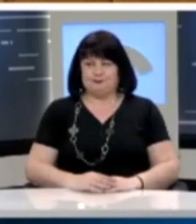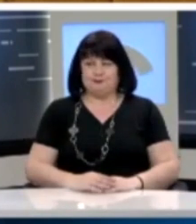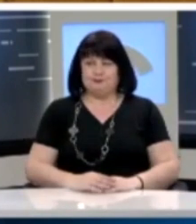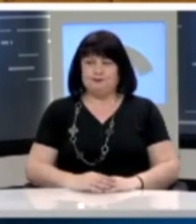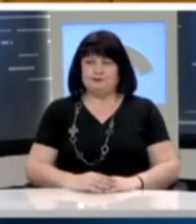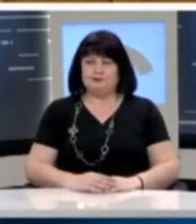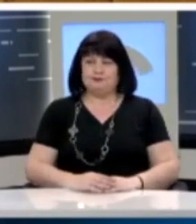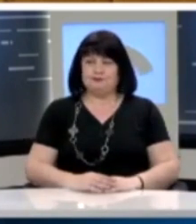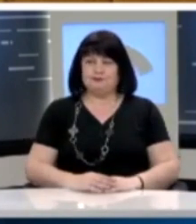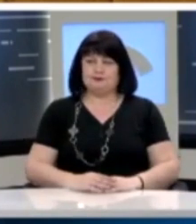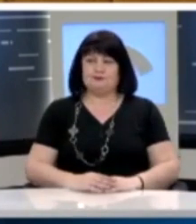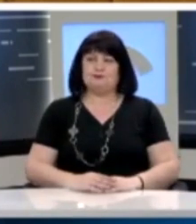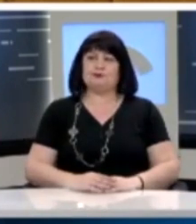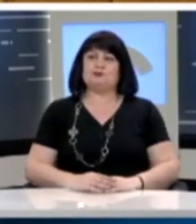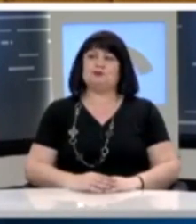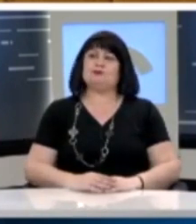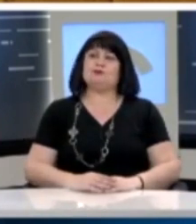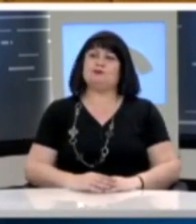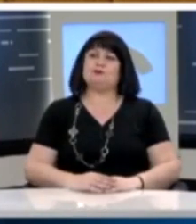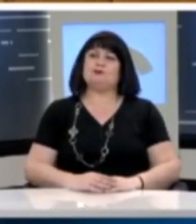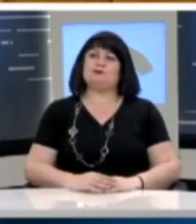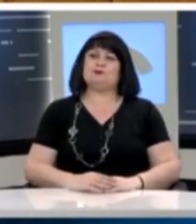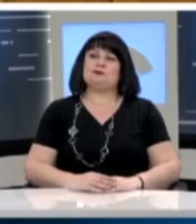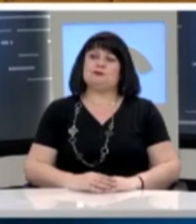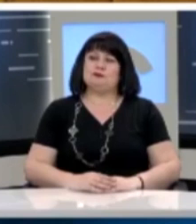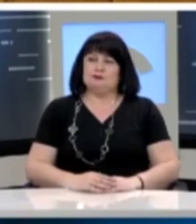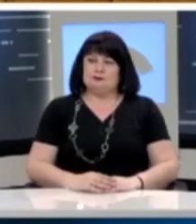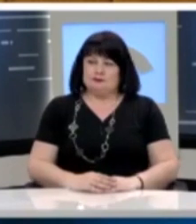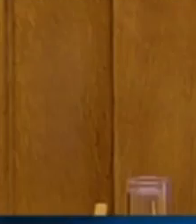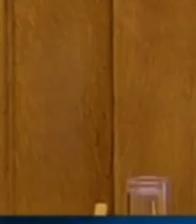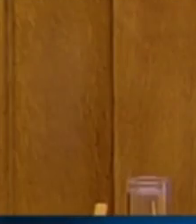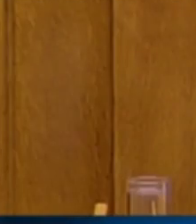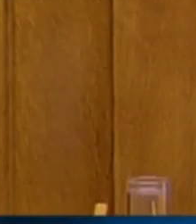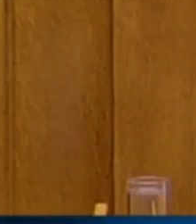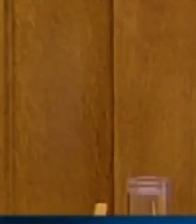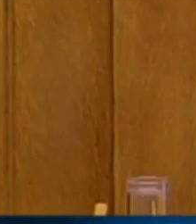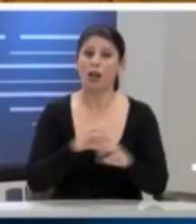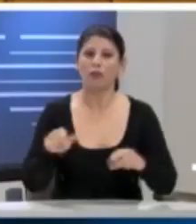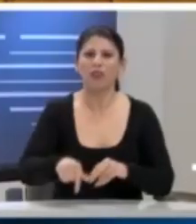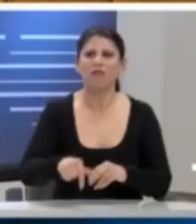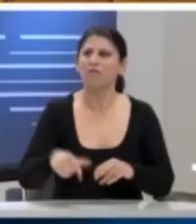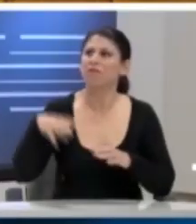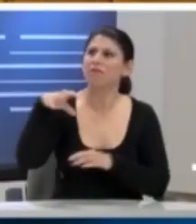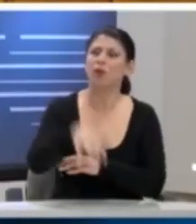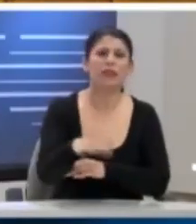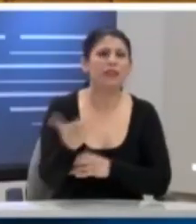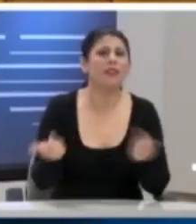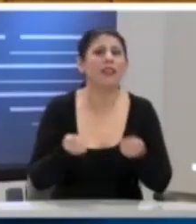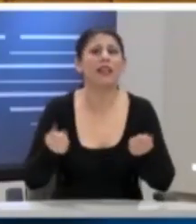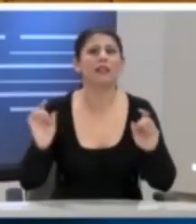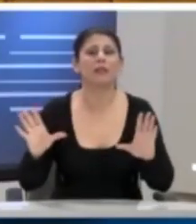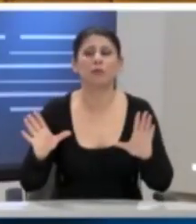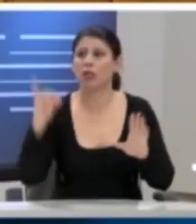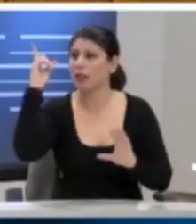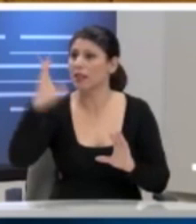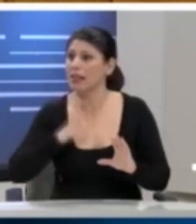που ακούνε αυτή τη στιγμή πολλοί και δεν έχετε δώσει απάντηση. Σε περίοδο αδράνειας ενός